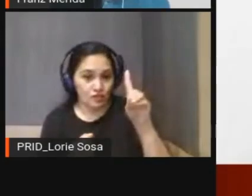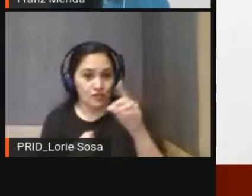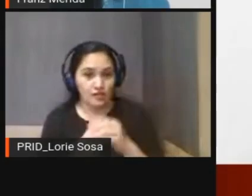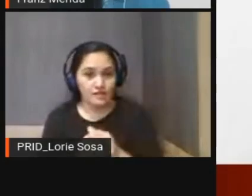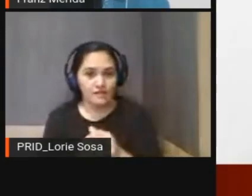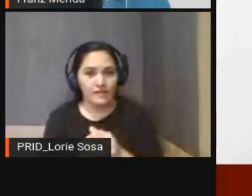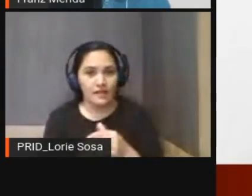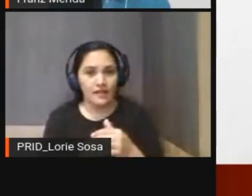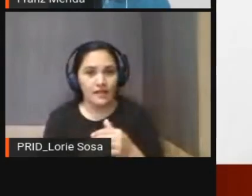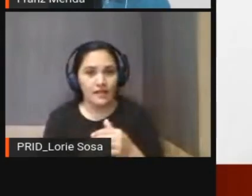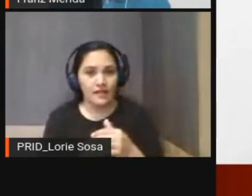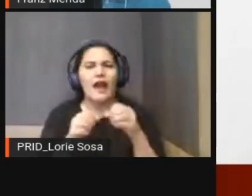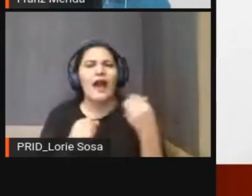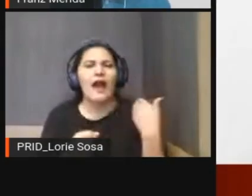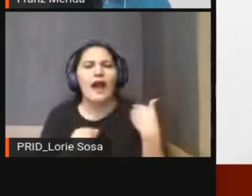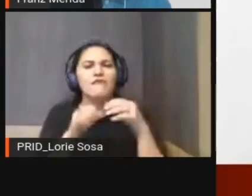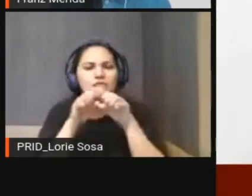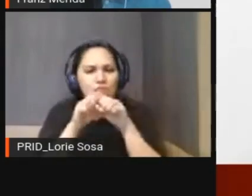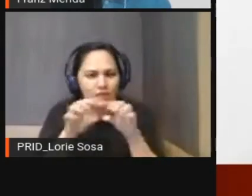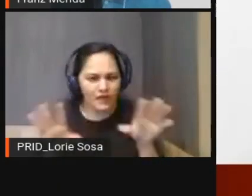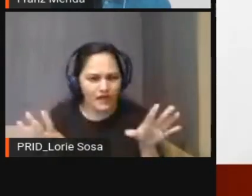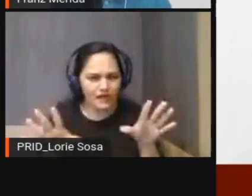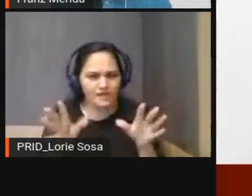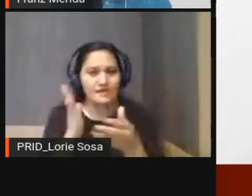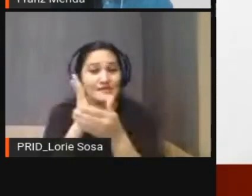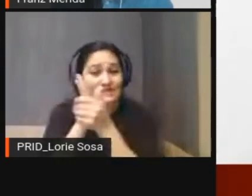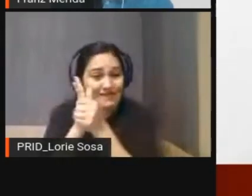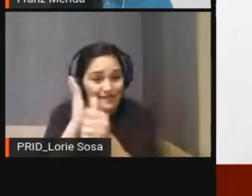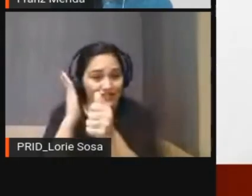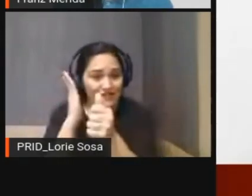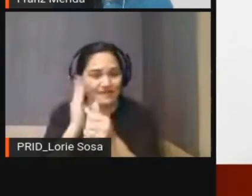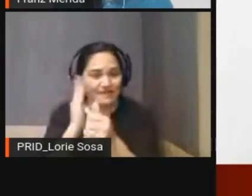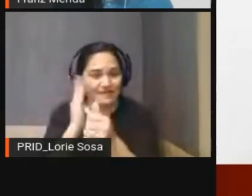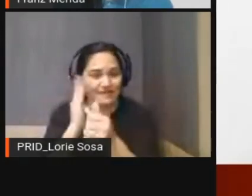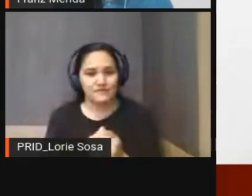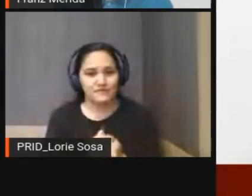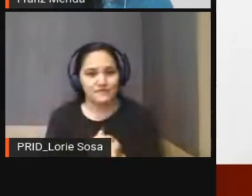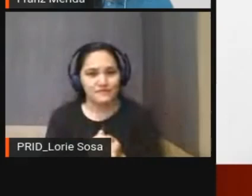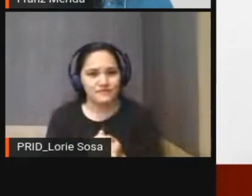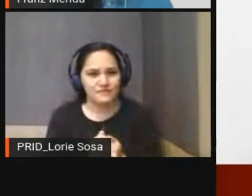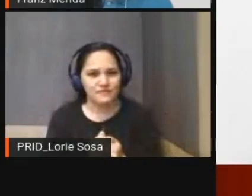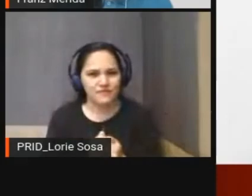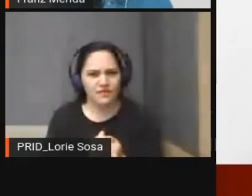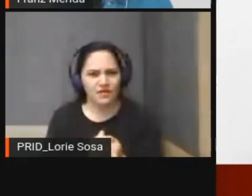talento at pinagpala sa kahit na anong